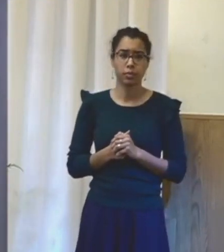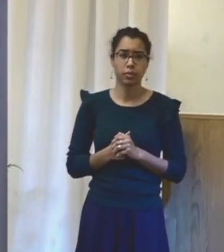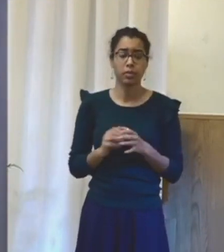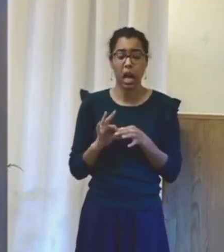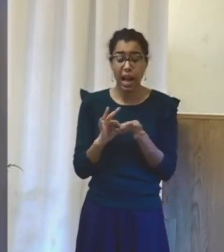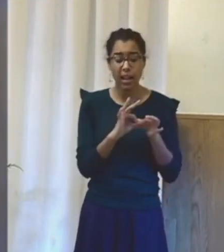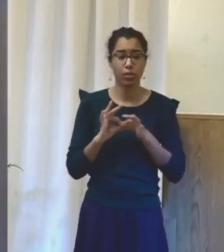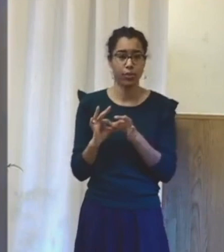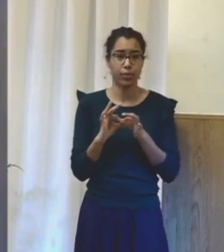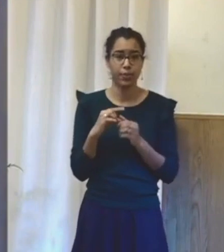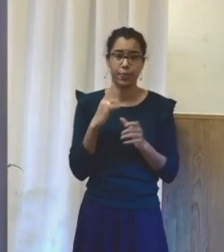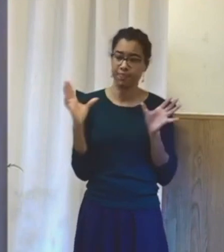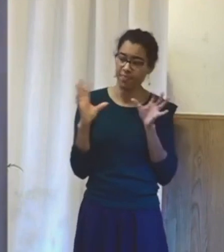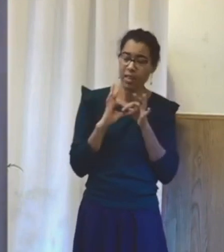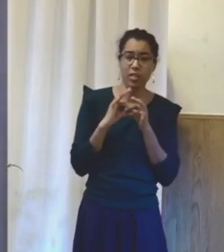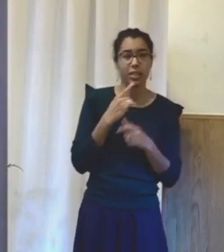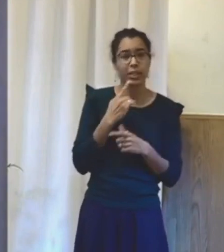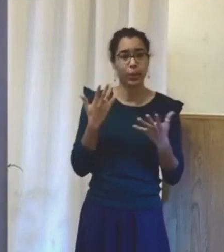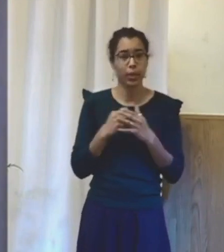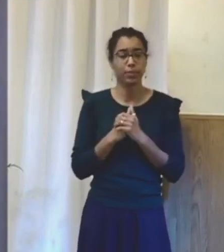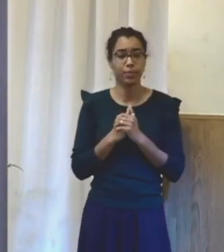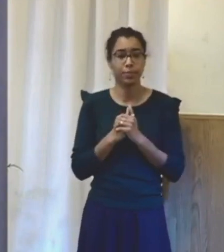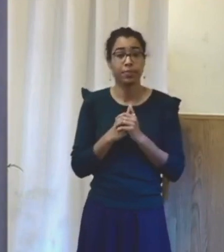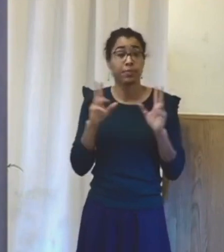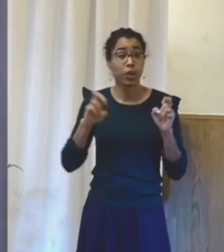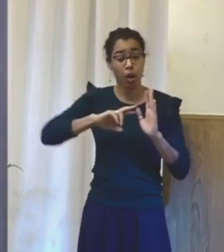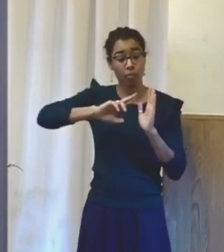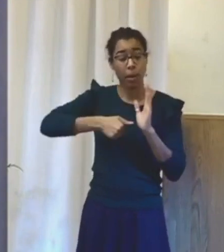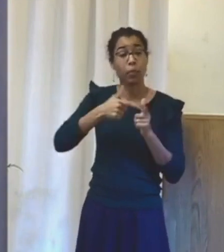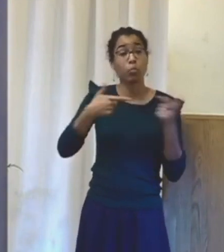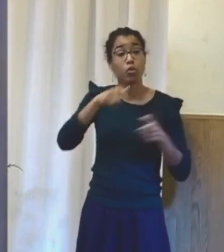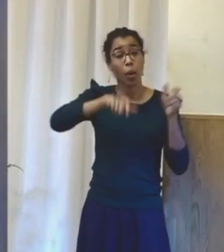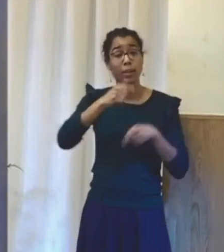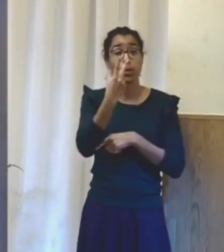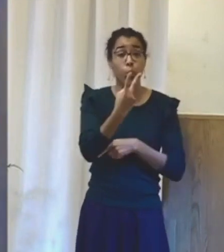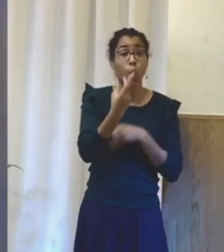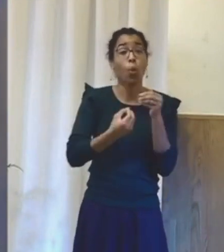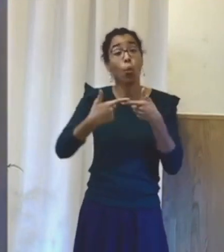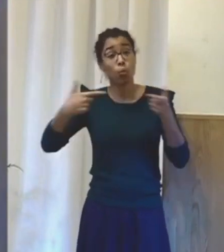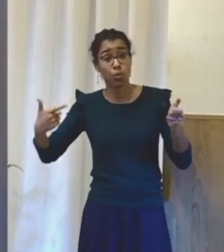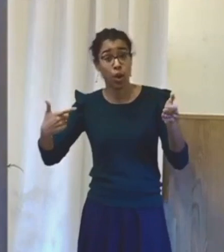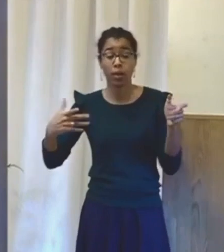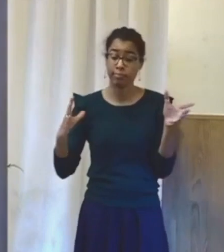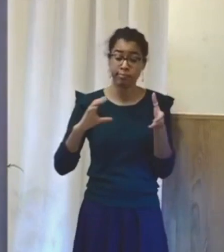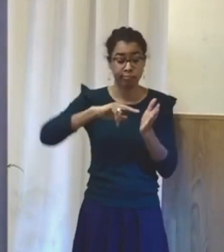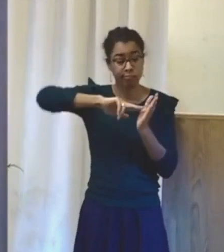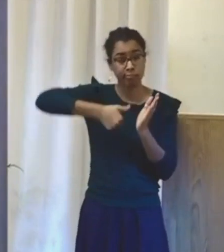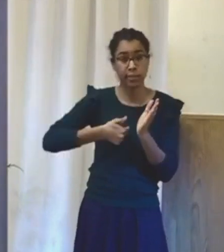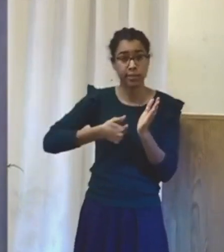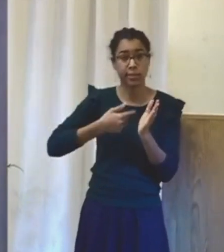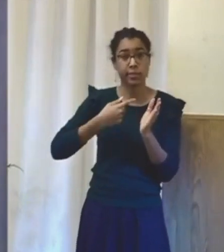Qu'est-ce qu'une alliance? C'est un traité entre deux ou plusieurs personnes. Elle établit